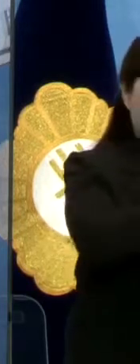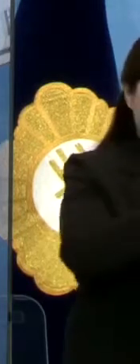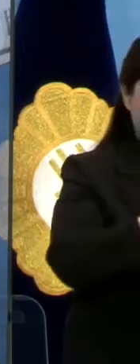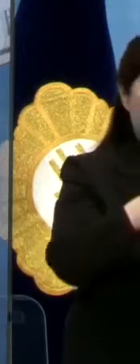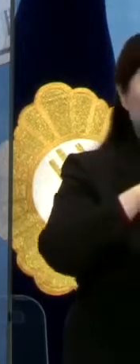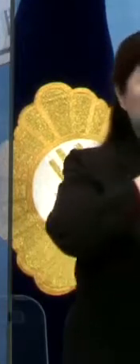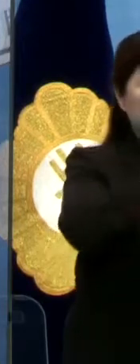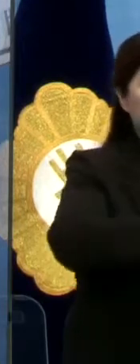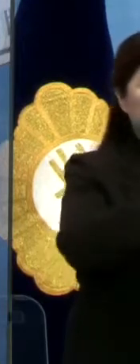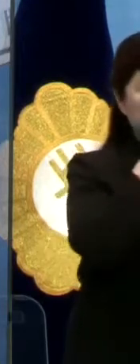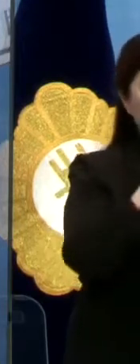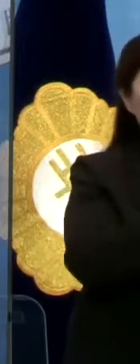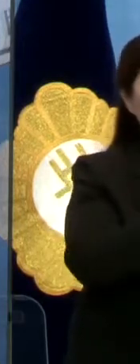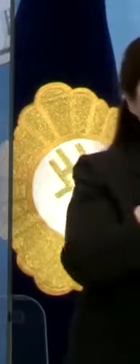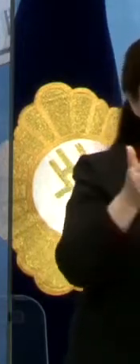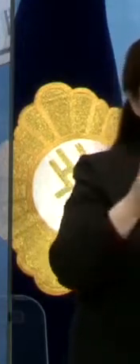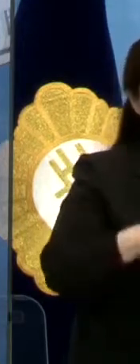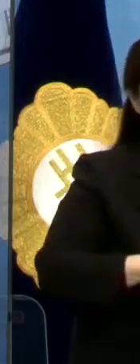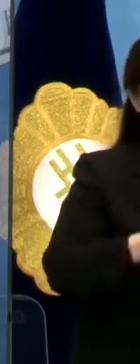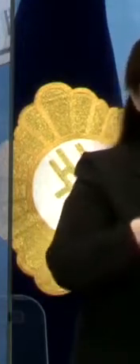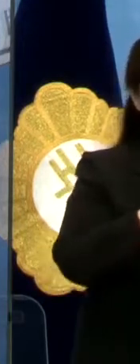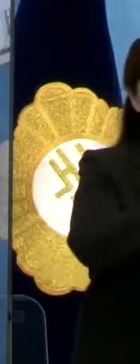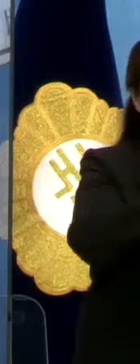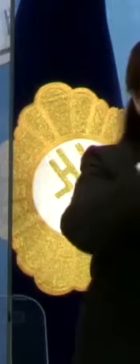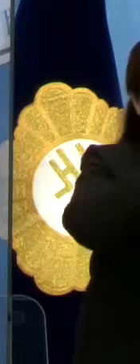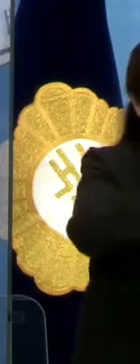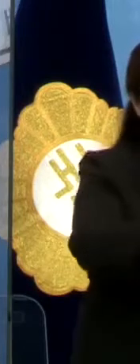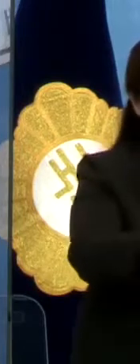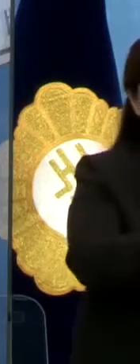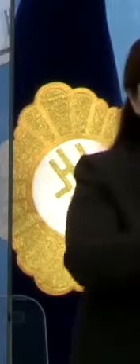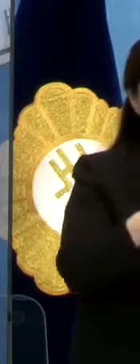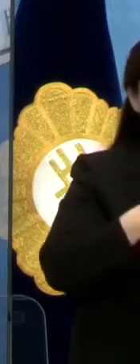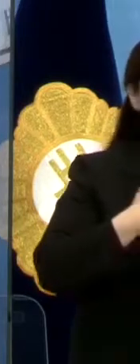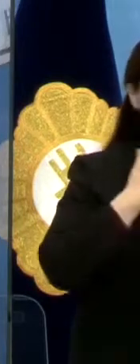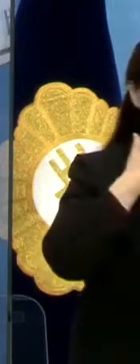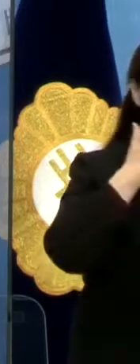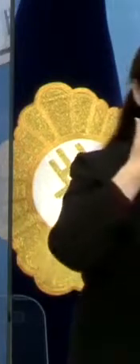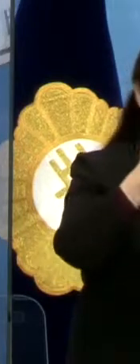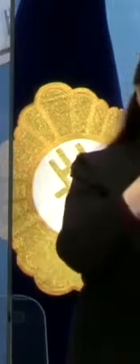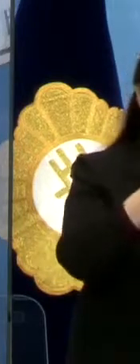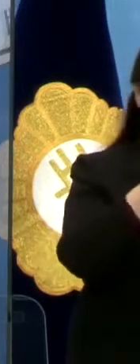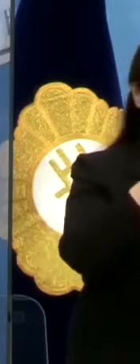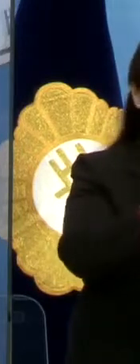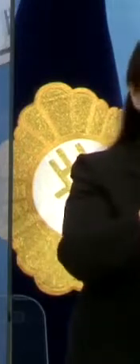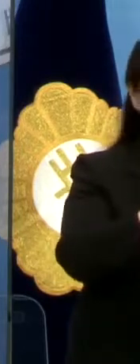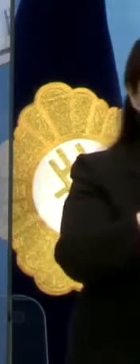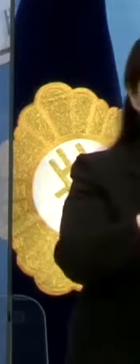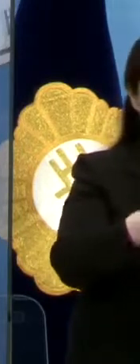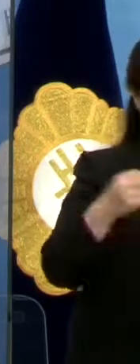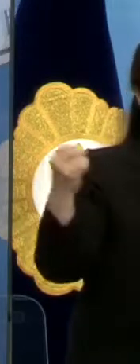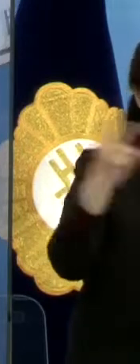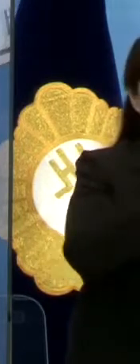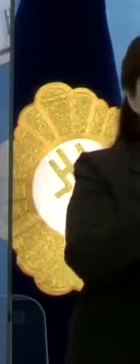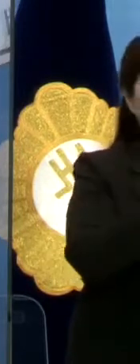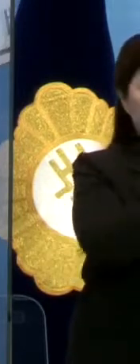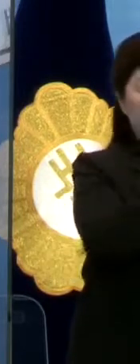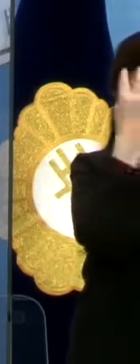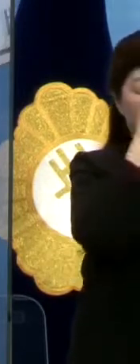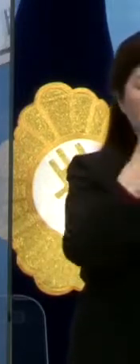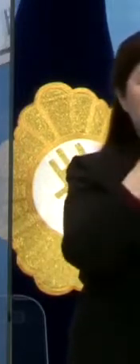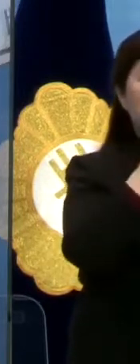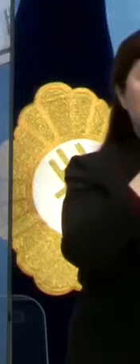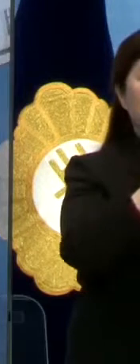맞서는 간호사의 역할 의료 전문 인력의 헌신적 영웅적 헌신이 재조명 받는 계기가